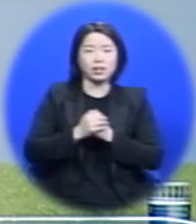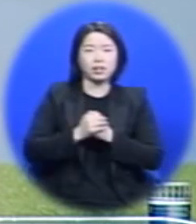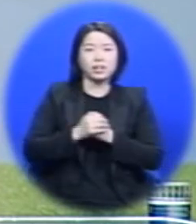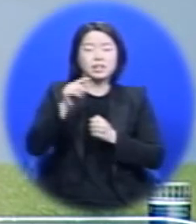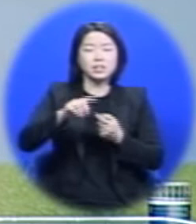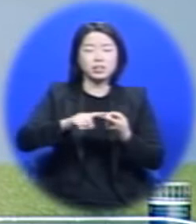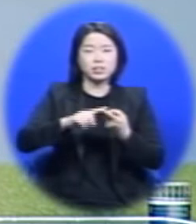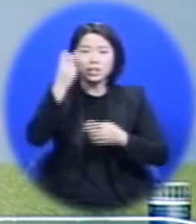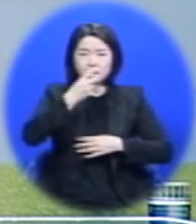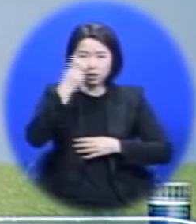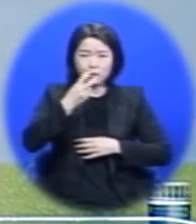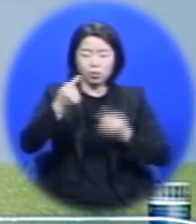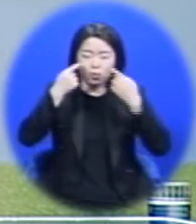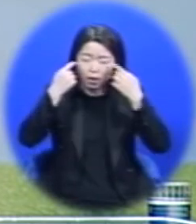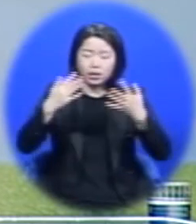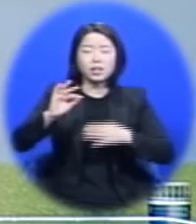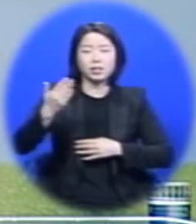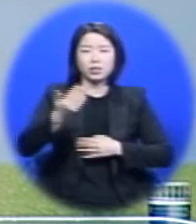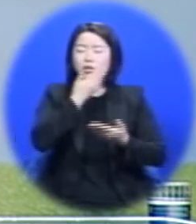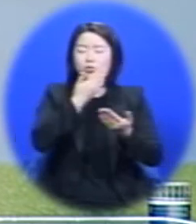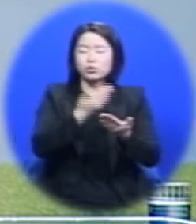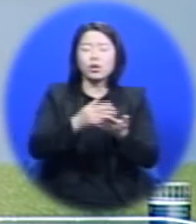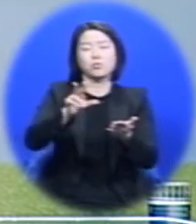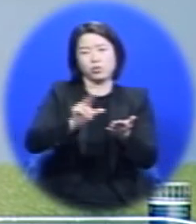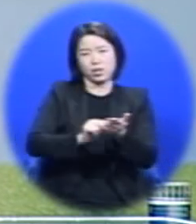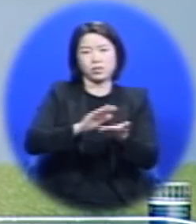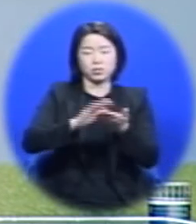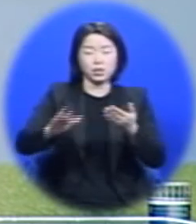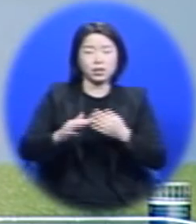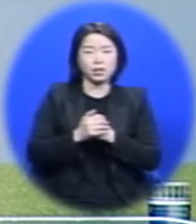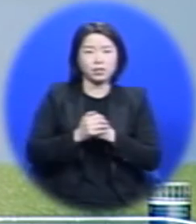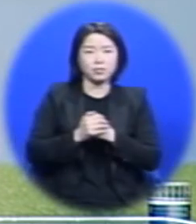그건 점검해보고 확인해봐야 될 진짜 중요한 문제더라.